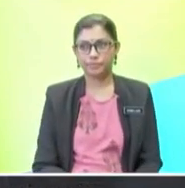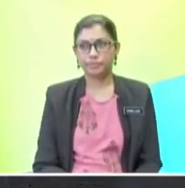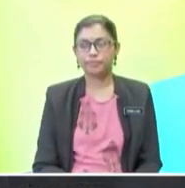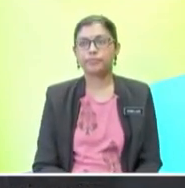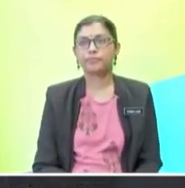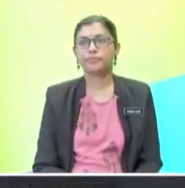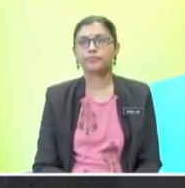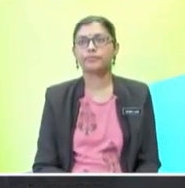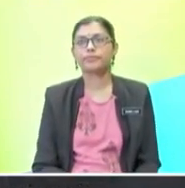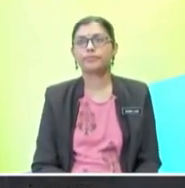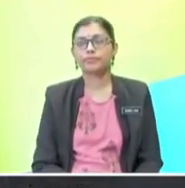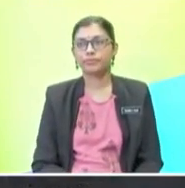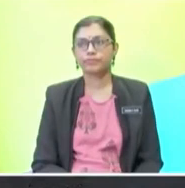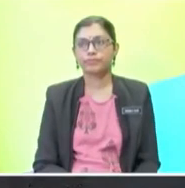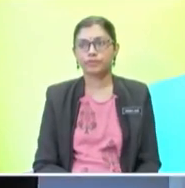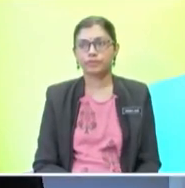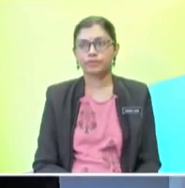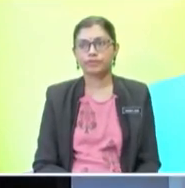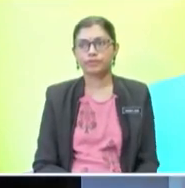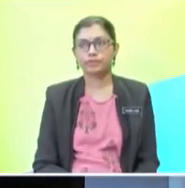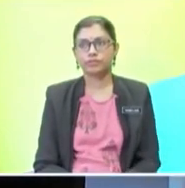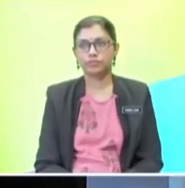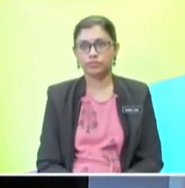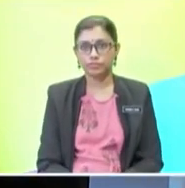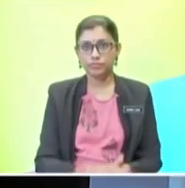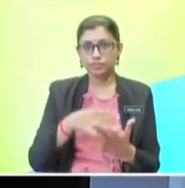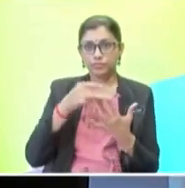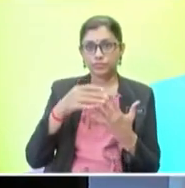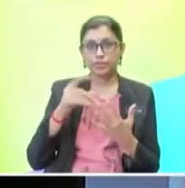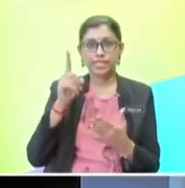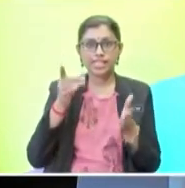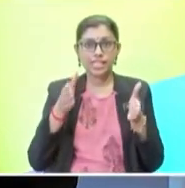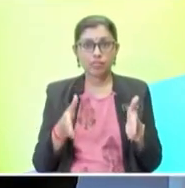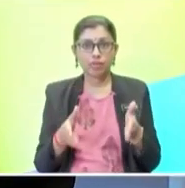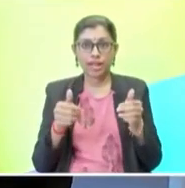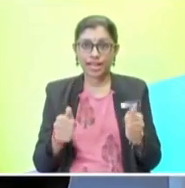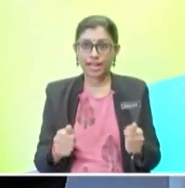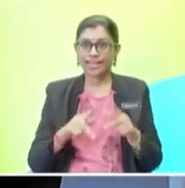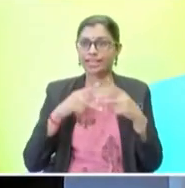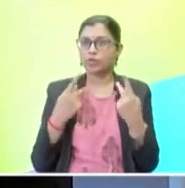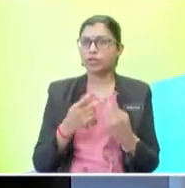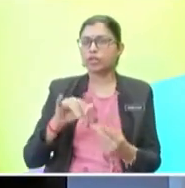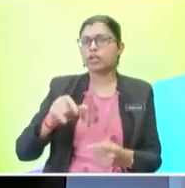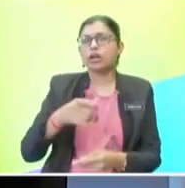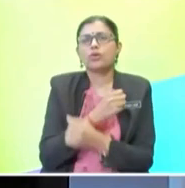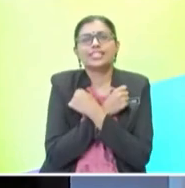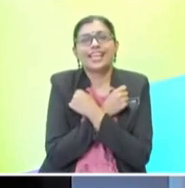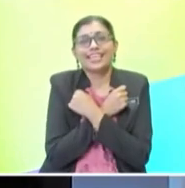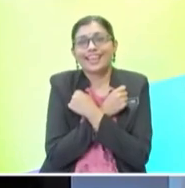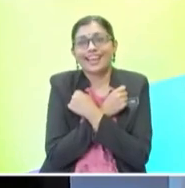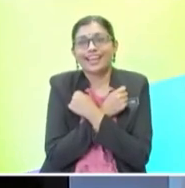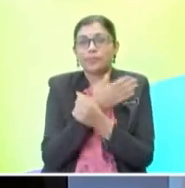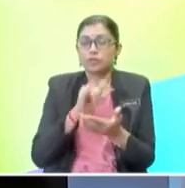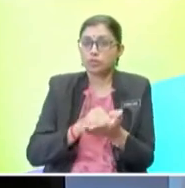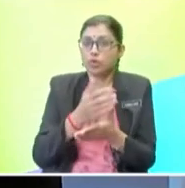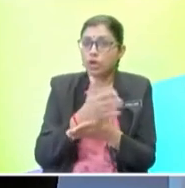yang kreatif. Jadi cikgu nak anda pilih seorang ahli keluarga anda yang paling istimewa yang anda kongsikan, yang anda